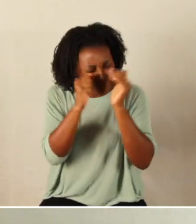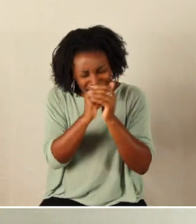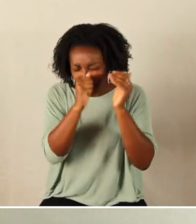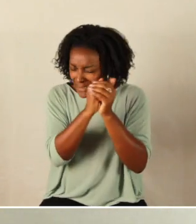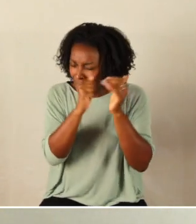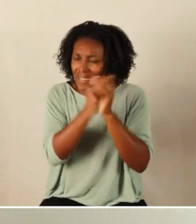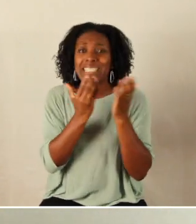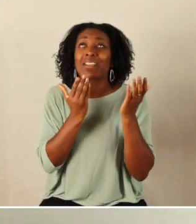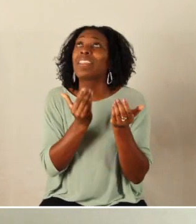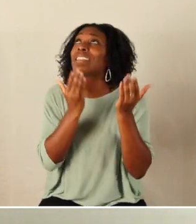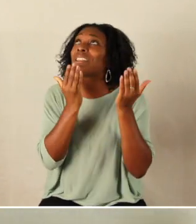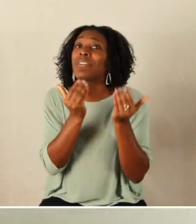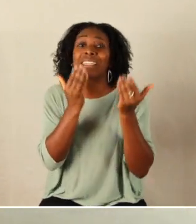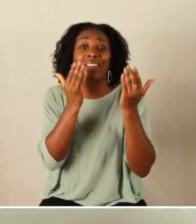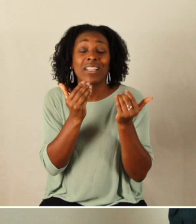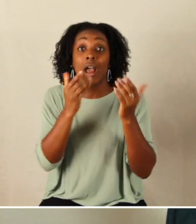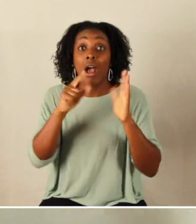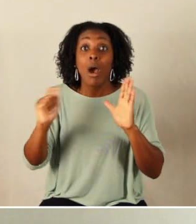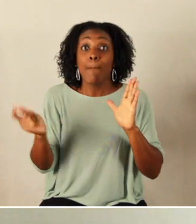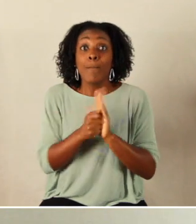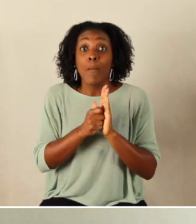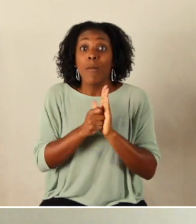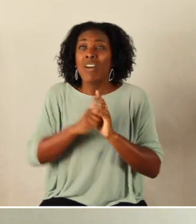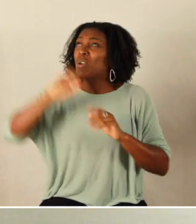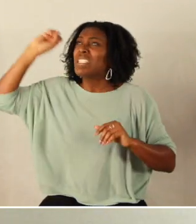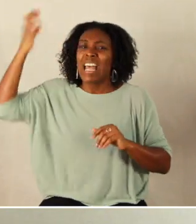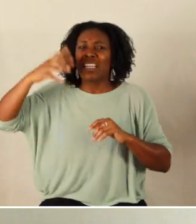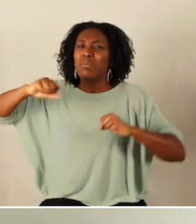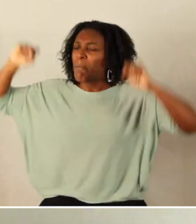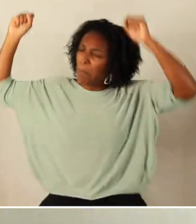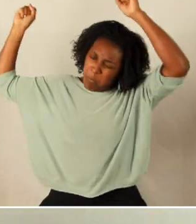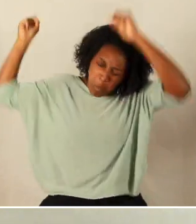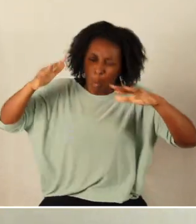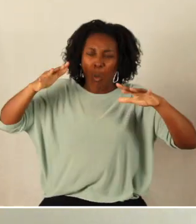attendaient. Et à un moment donné, il y a eu un déversement du Saint-Esprit.